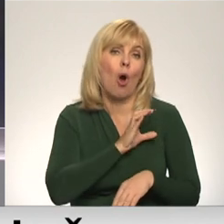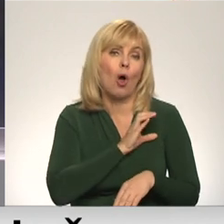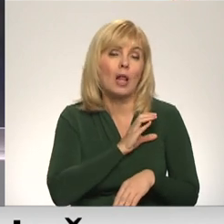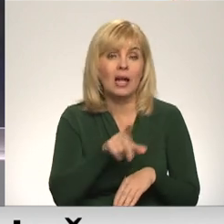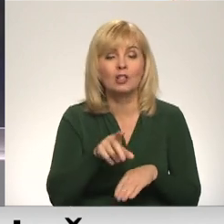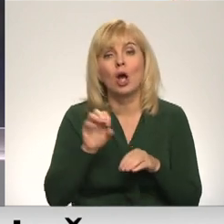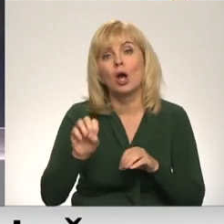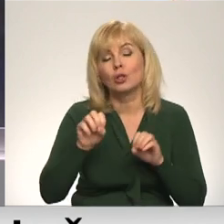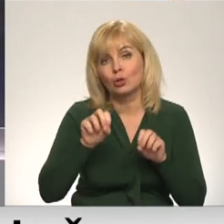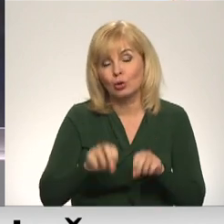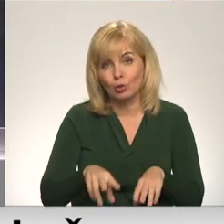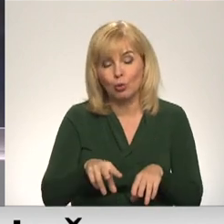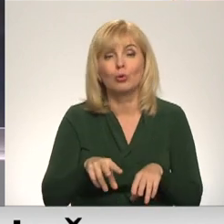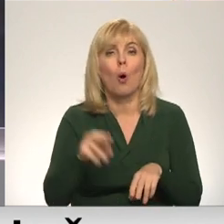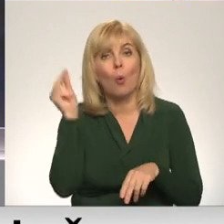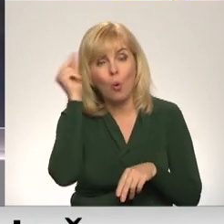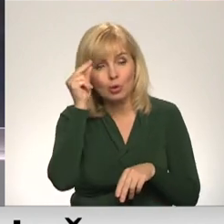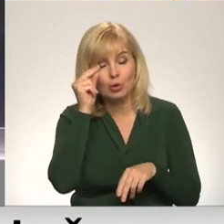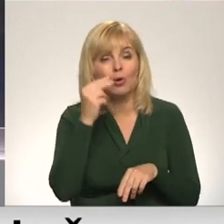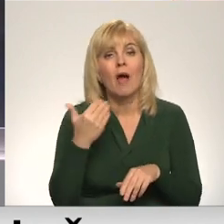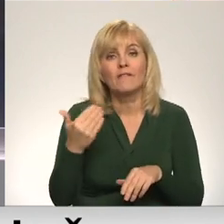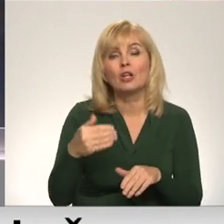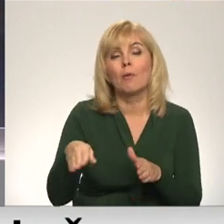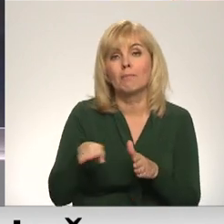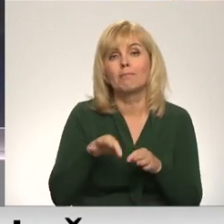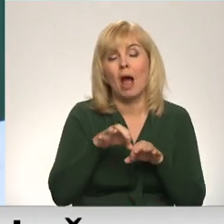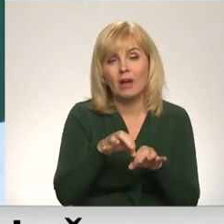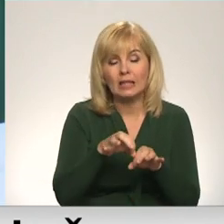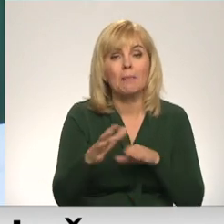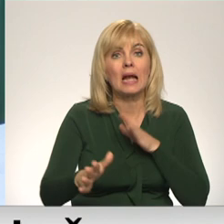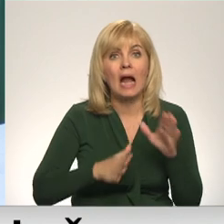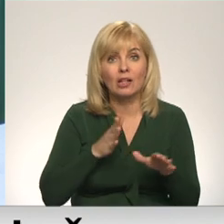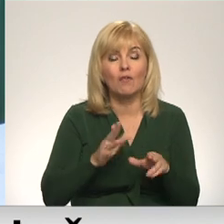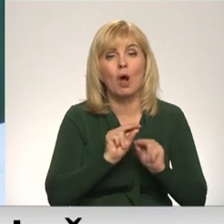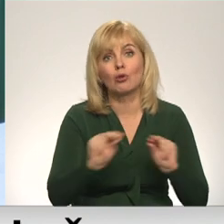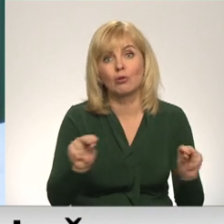un speciālistu vadībā trenēti un gatavoti pārbaudījumiem.